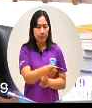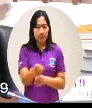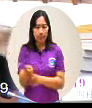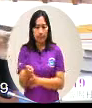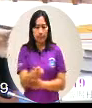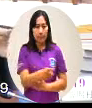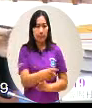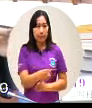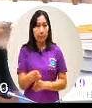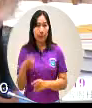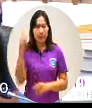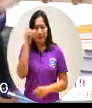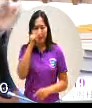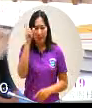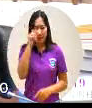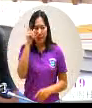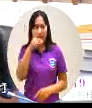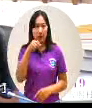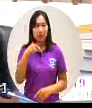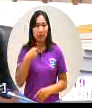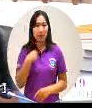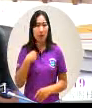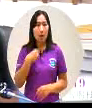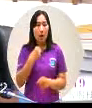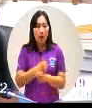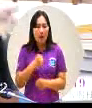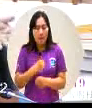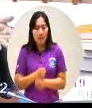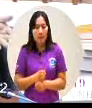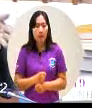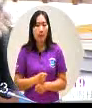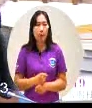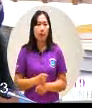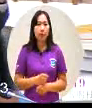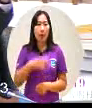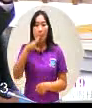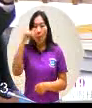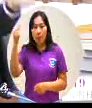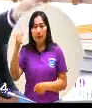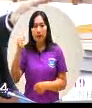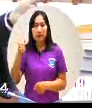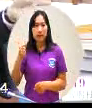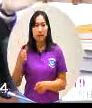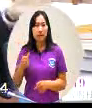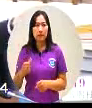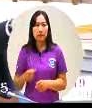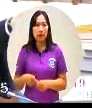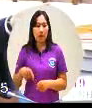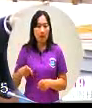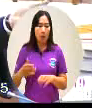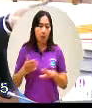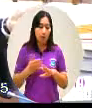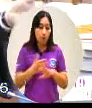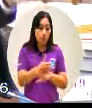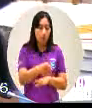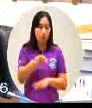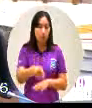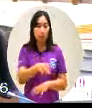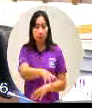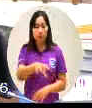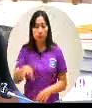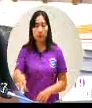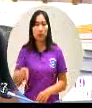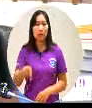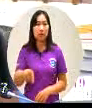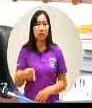下班、夜班的人，拢经过你门沿啊咯，经过大发东亚区，经过这个五甲尖顶，所以讲这热